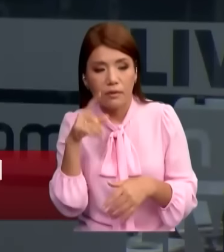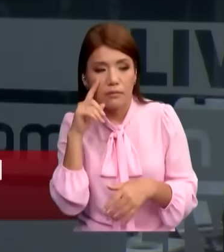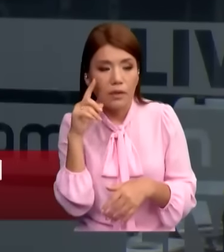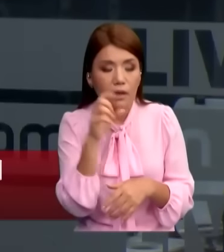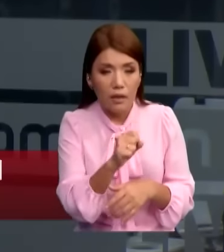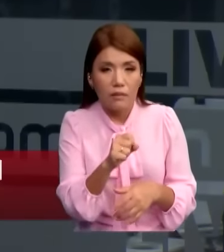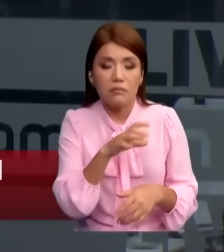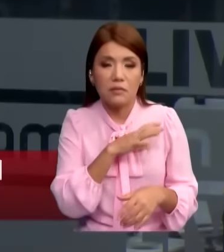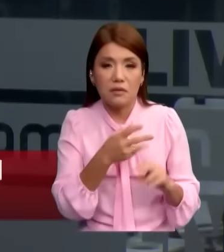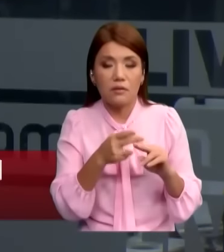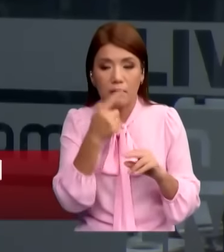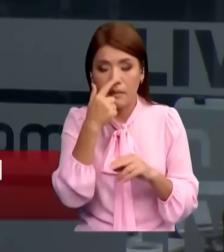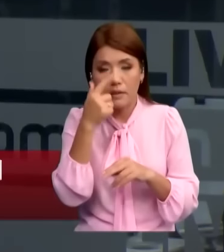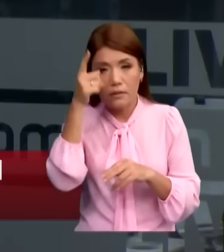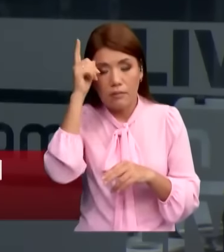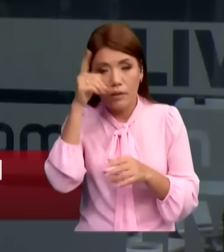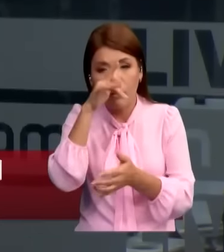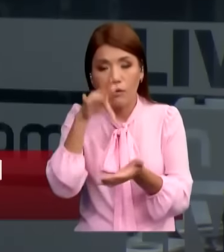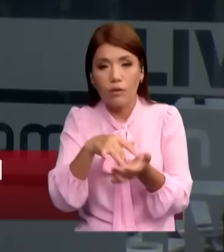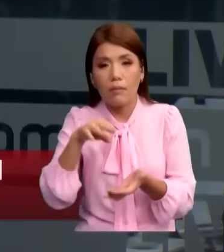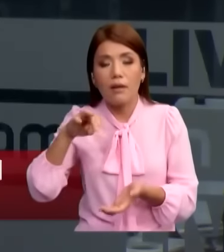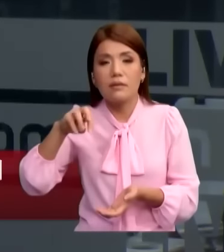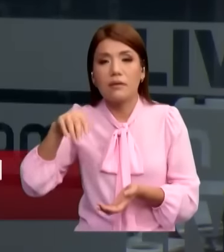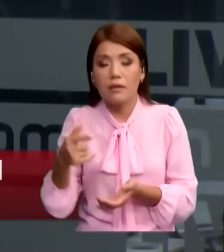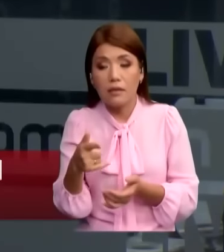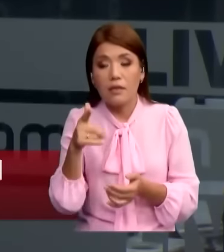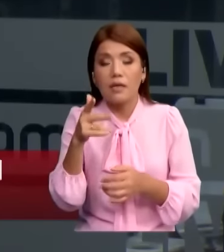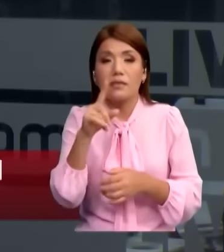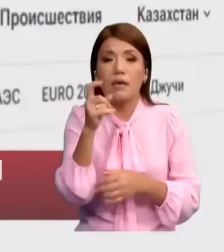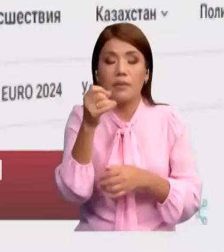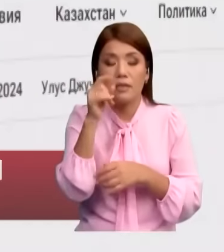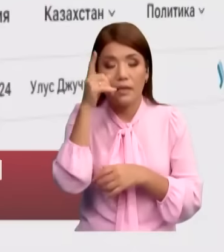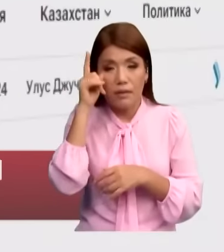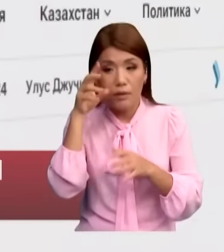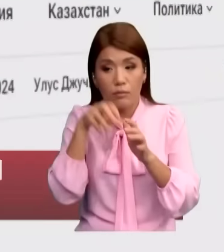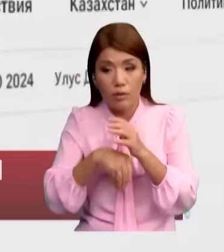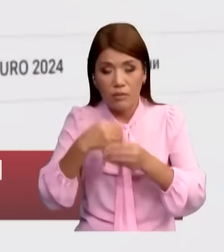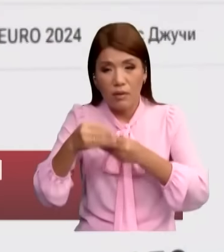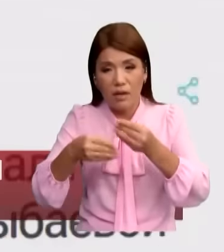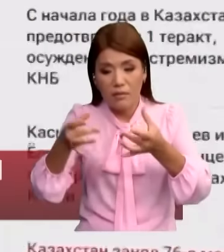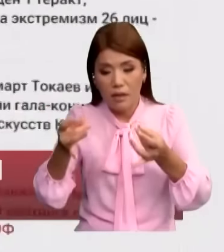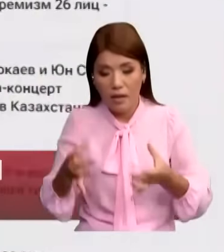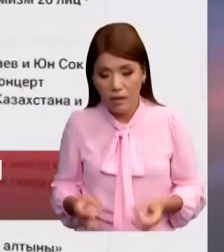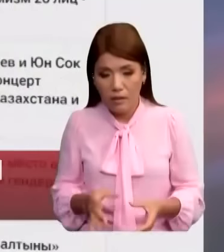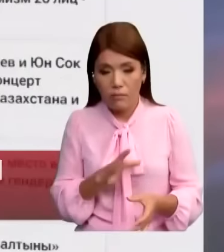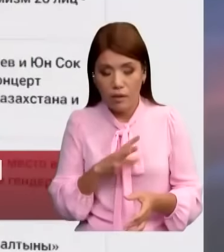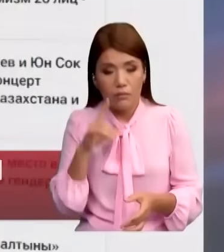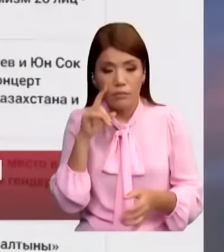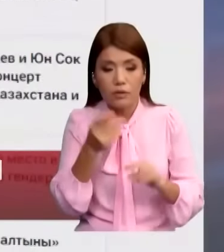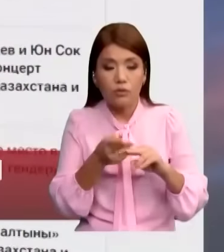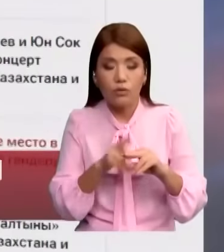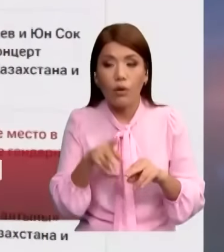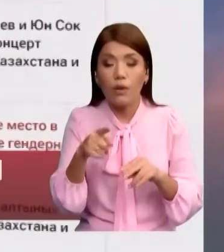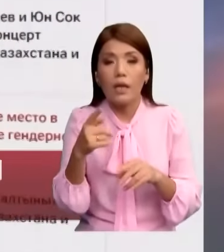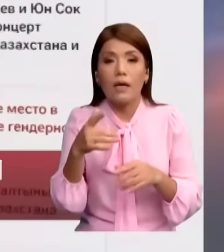воскресенье вблизи немецкого города Бансхайм. Это в Западной Германии. Оно было упаковано в пластиковый пакет. По предварительным